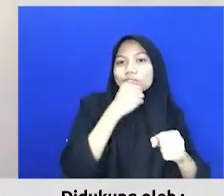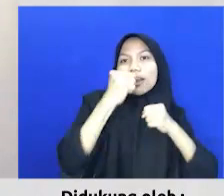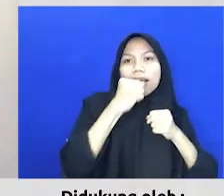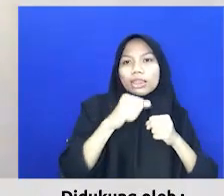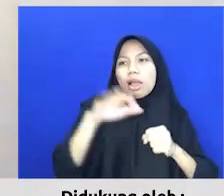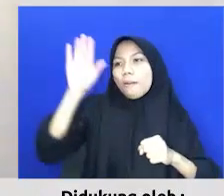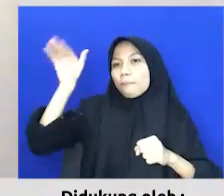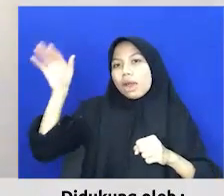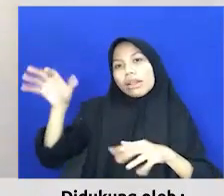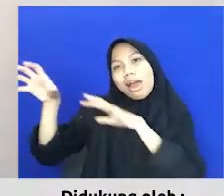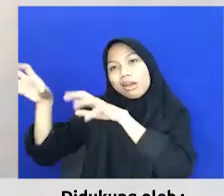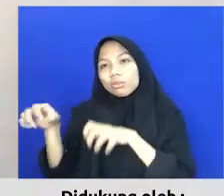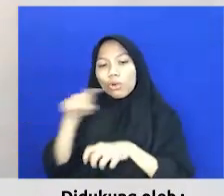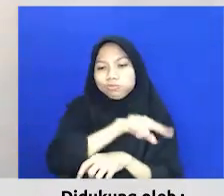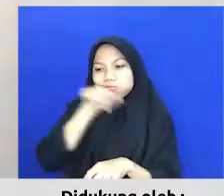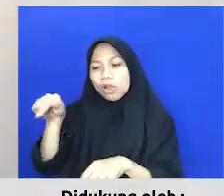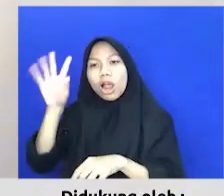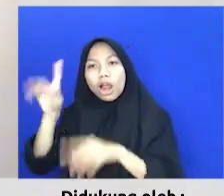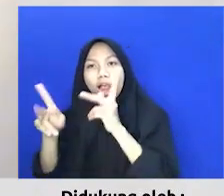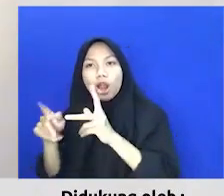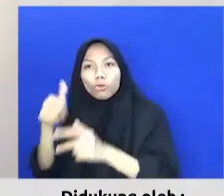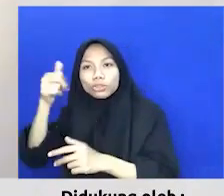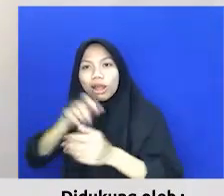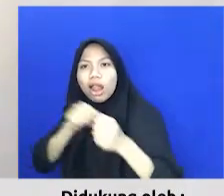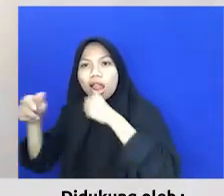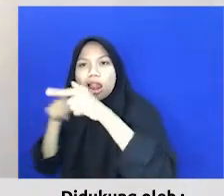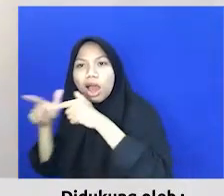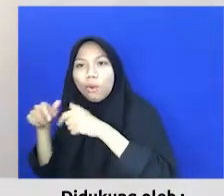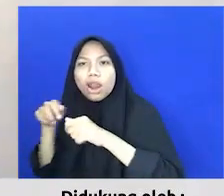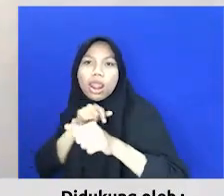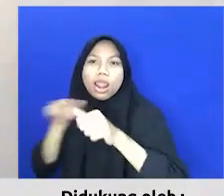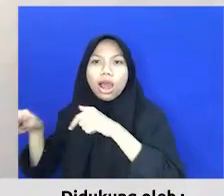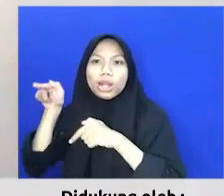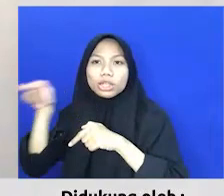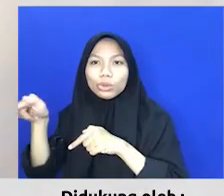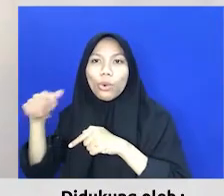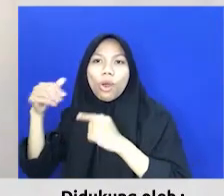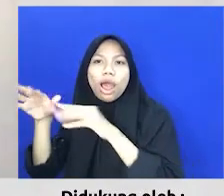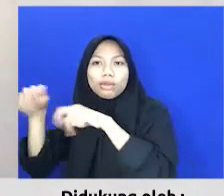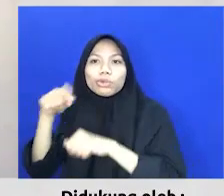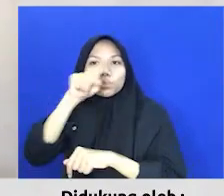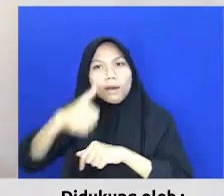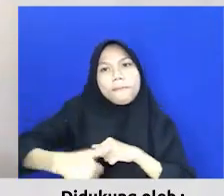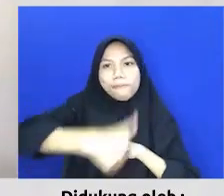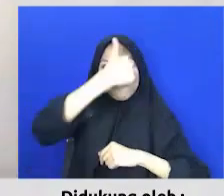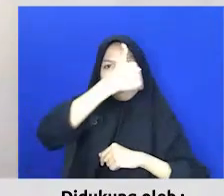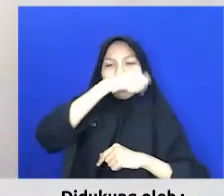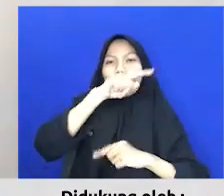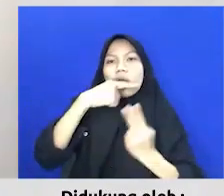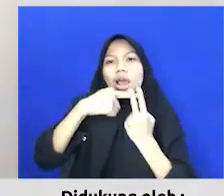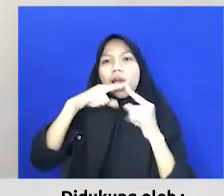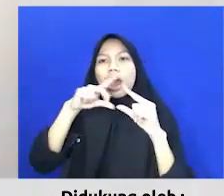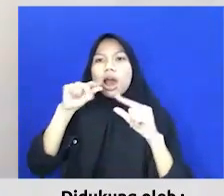nih mungkin saya ingin mendengar tanggapannya. Mungkin kita kembali lagi ke Aris gitu. Sebenarnya kalau